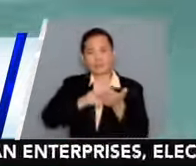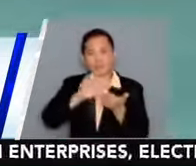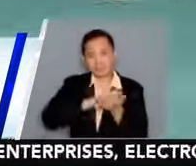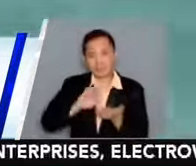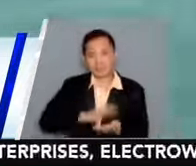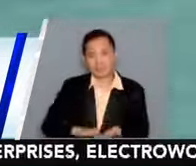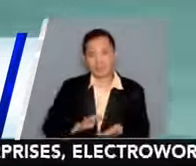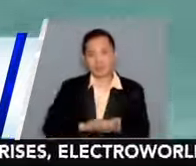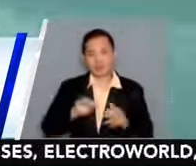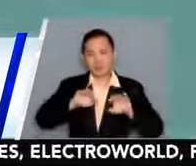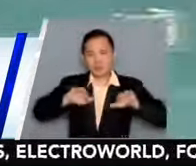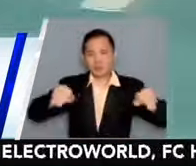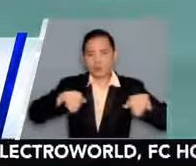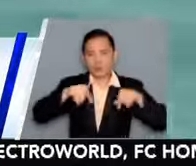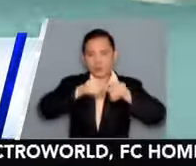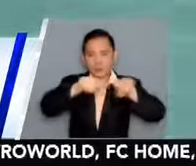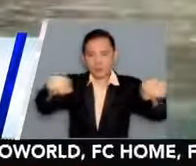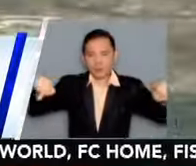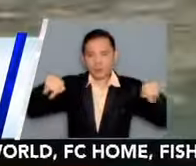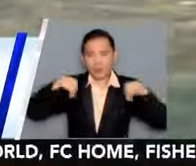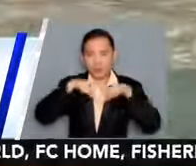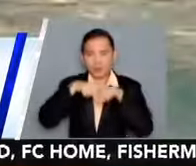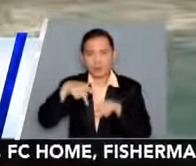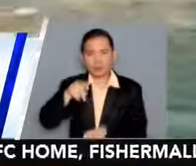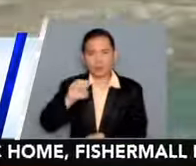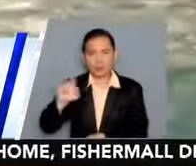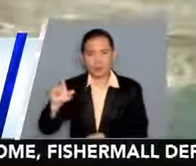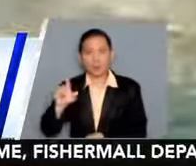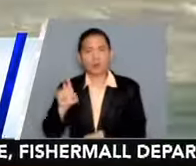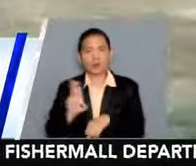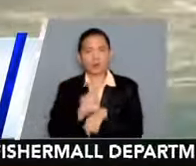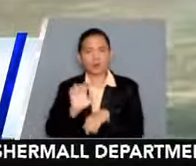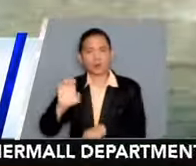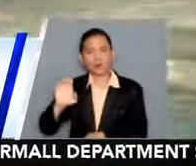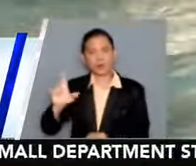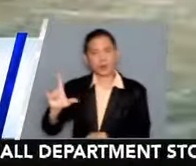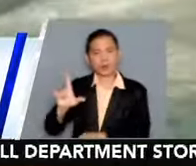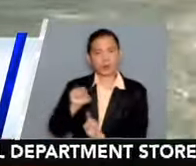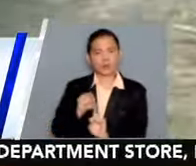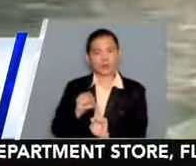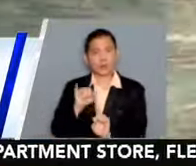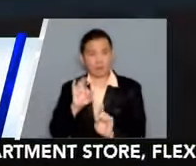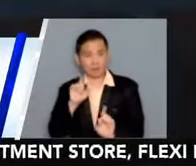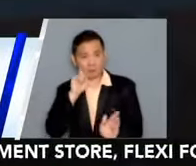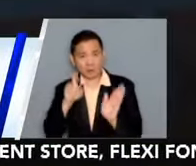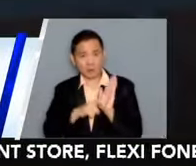Kung may makakita ng maruming public pool, agad daw itong i-report sa DOH.